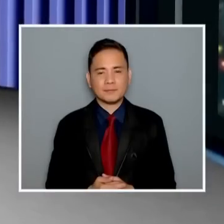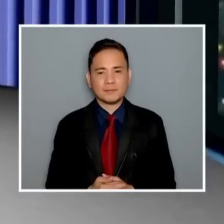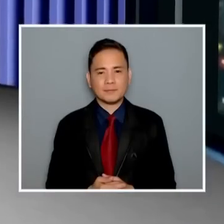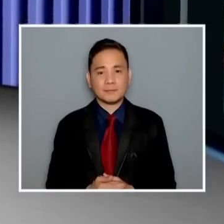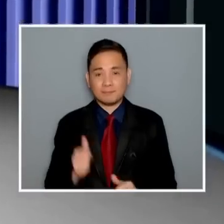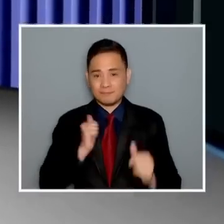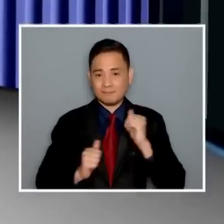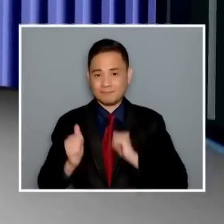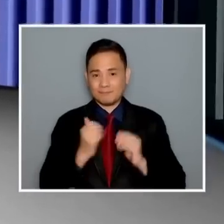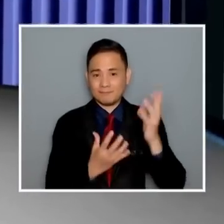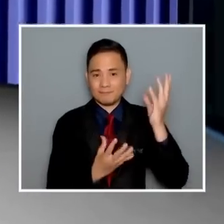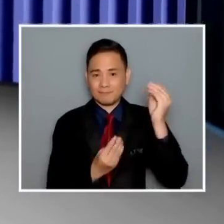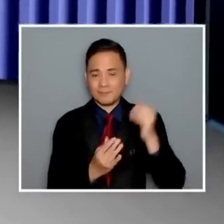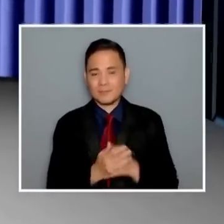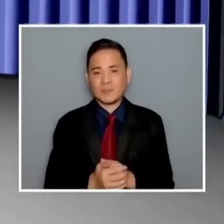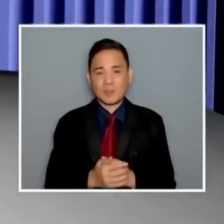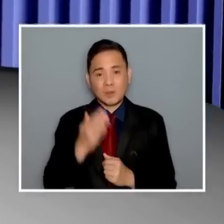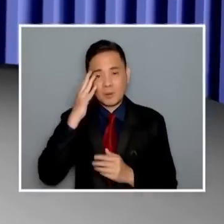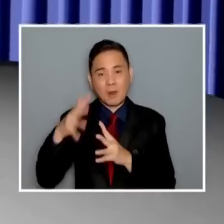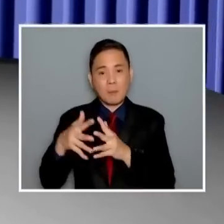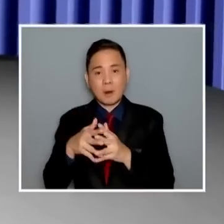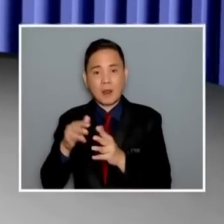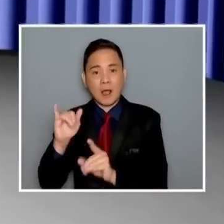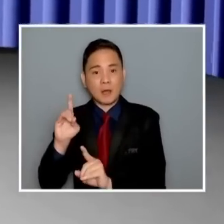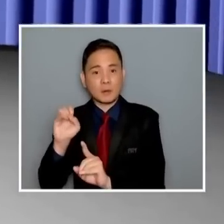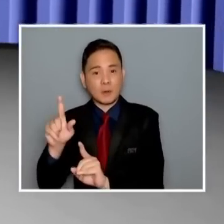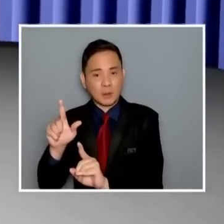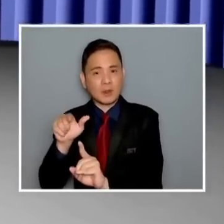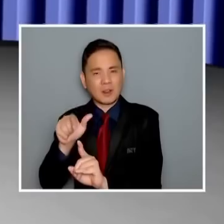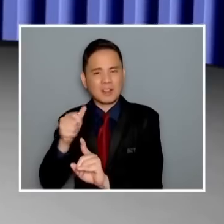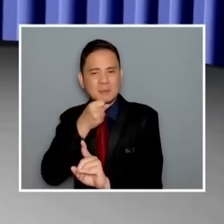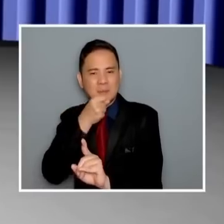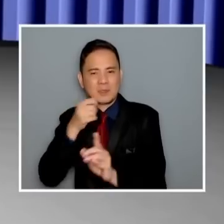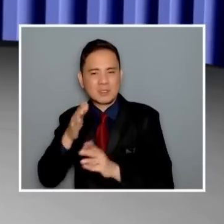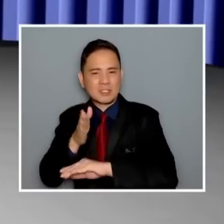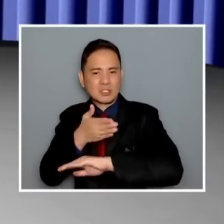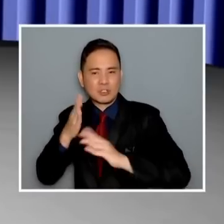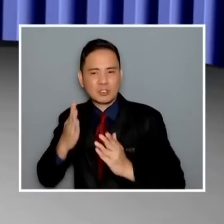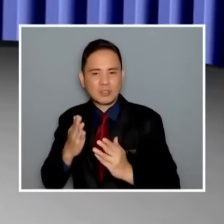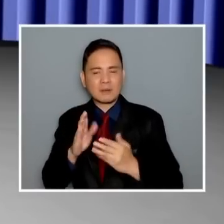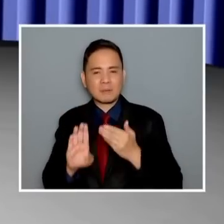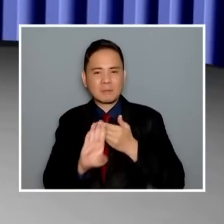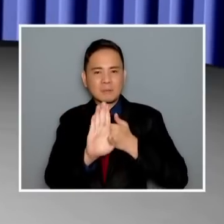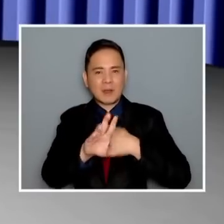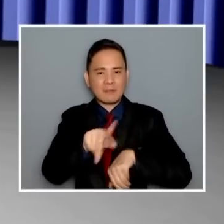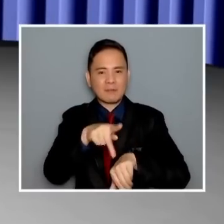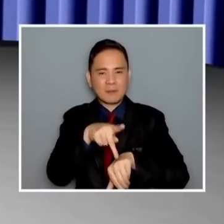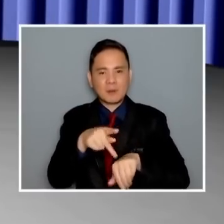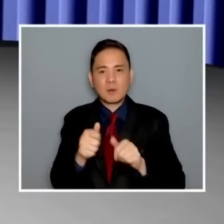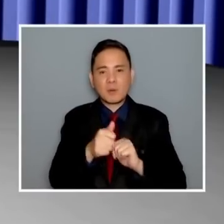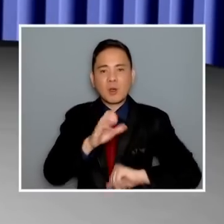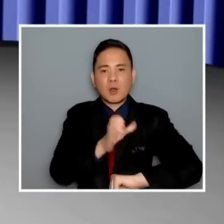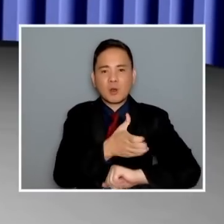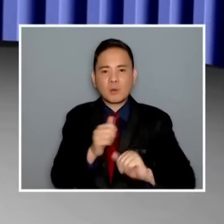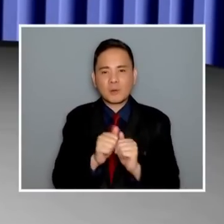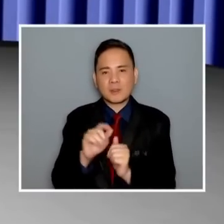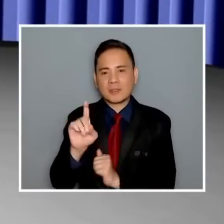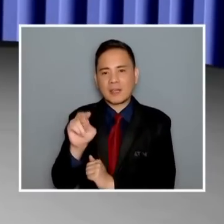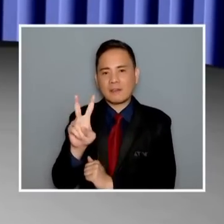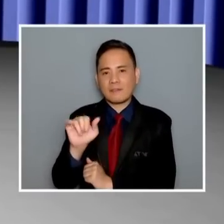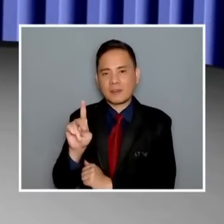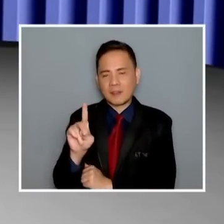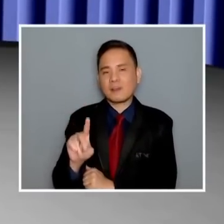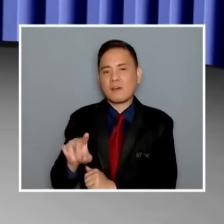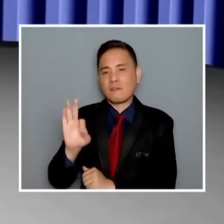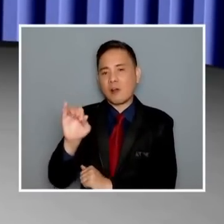Balikbansa ang American Idol alumna na si Pia Toscano para sa inaabangang concert ni David Foster. Masaya naman ang mga Pinoy theater